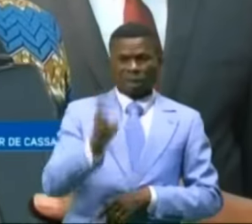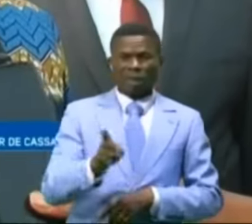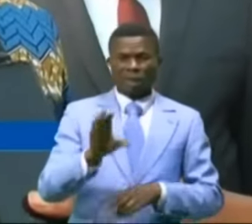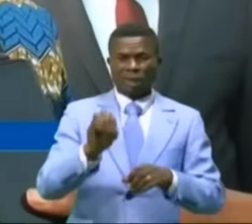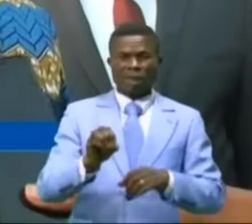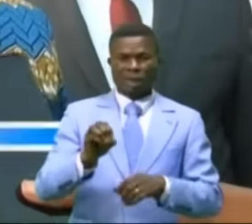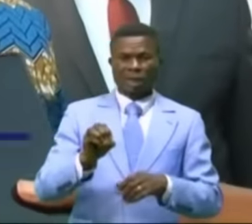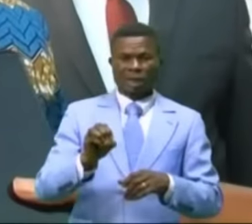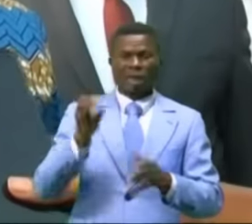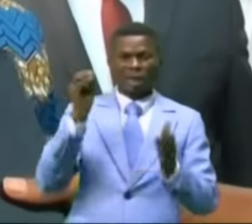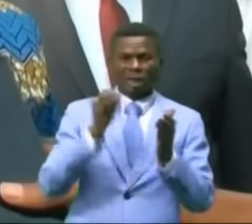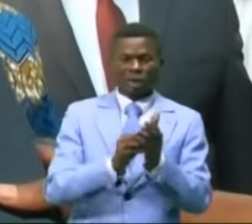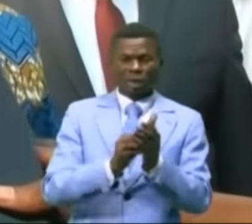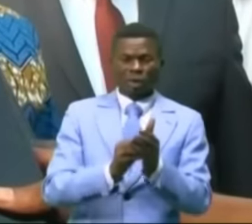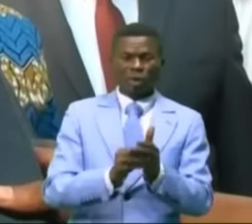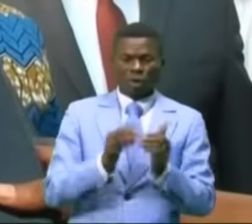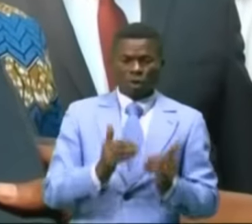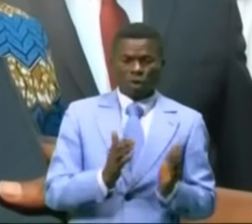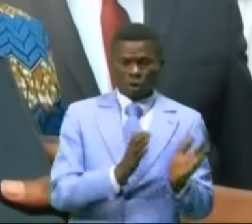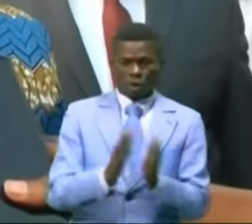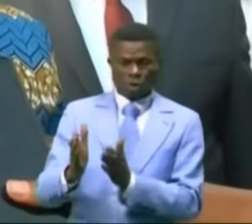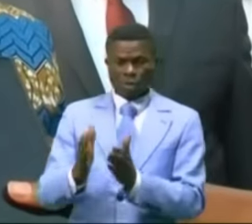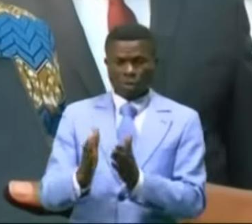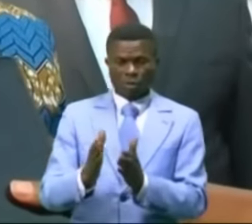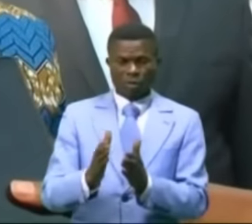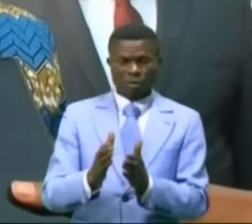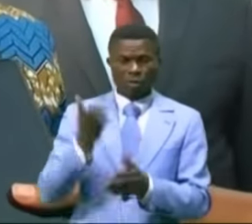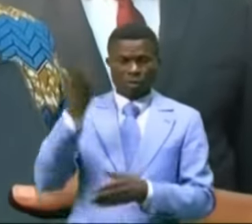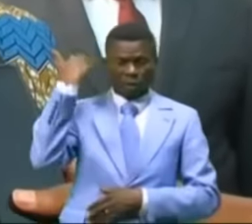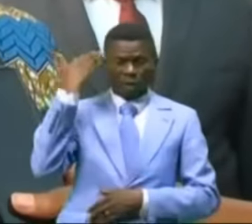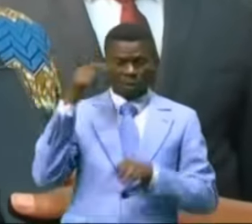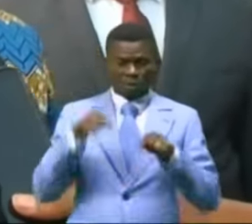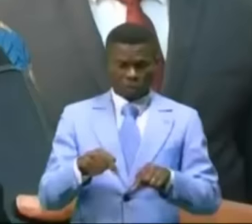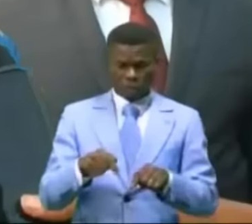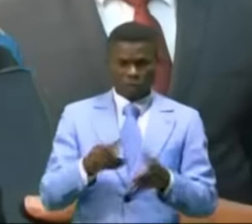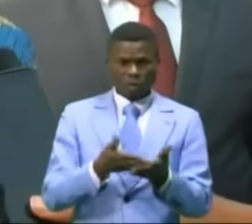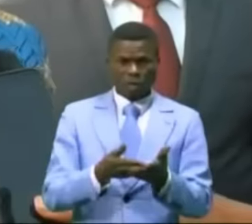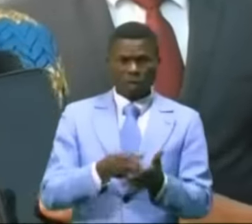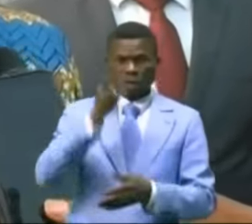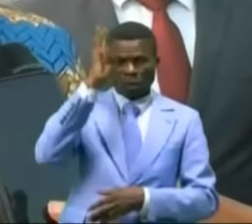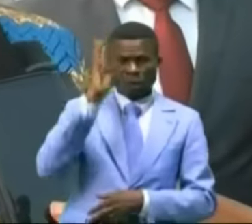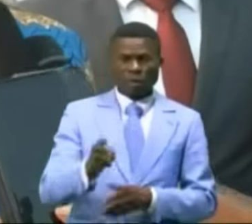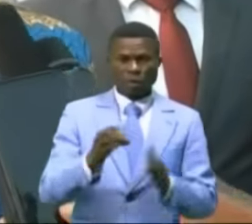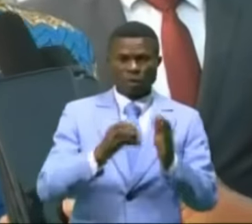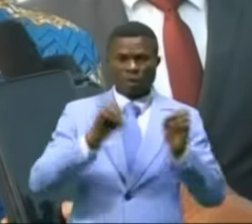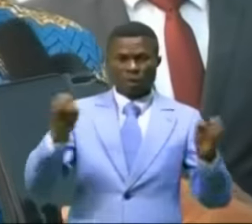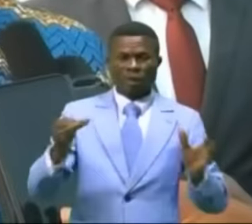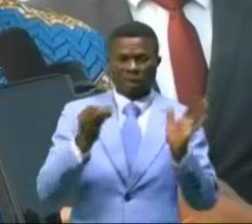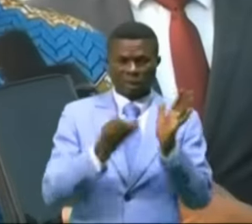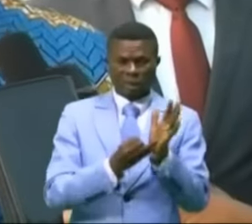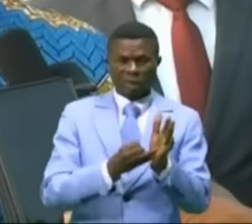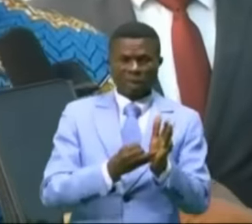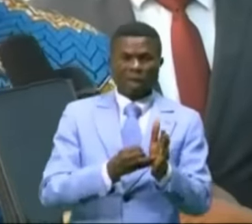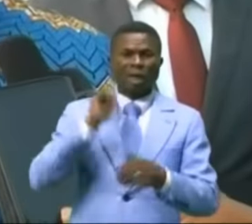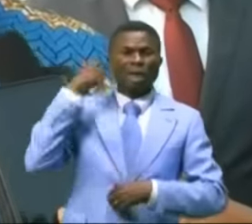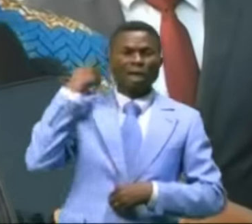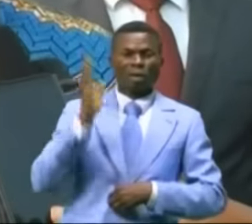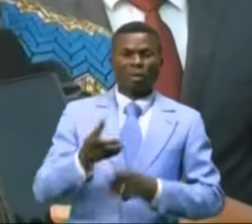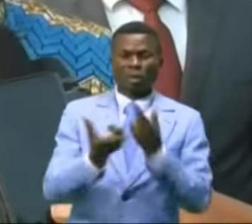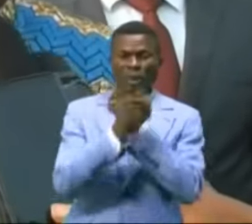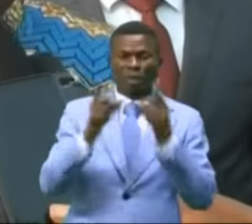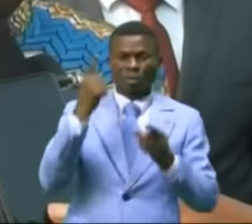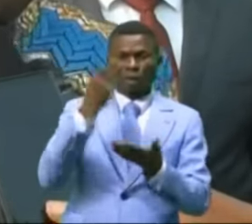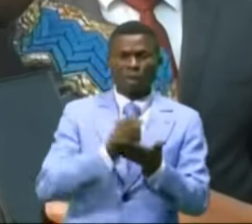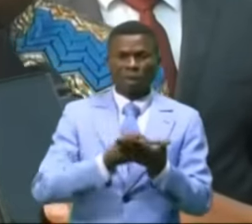plus entre-temps, entre la fois passée et aujourd'hui. 357 prévenus libérés en une semaine.